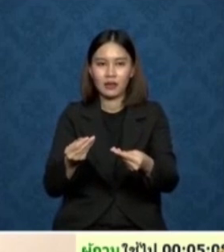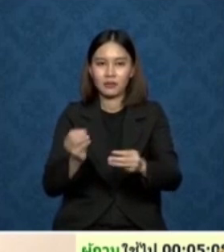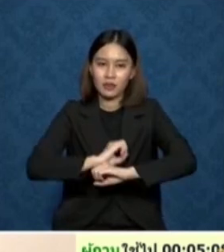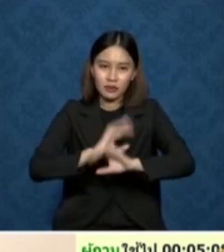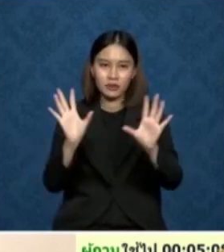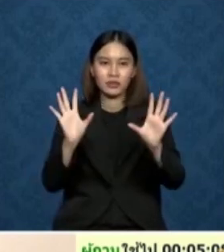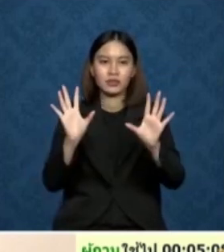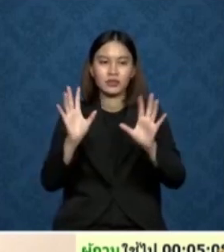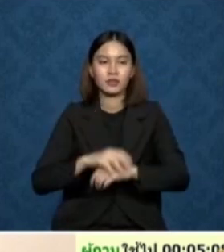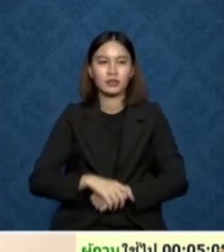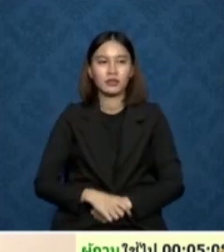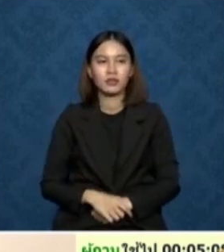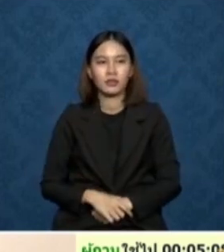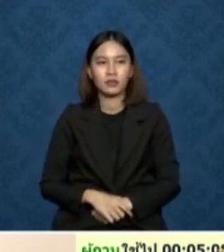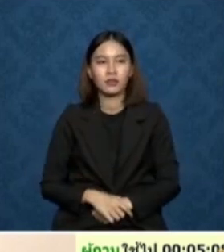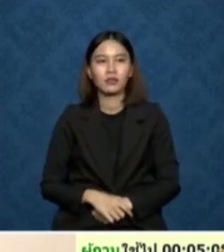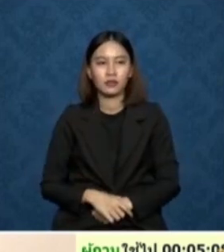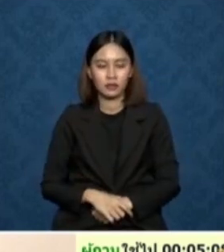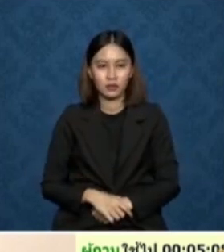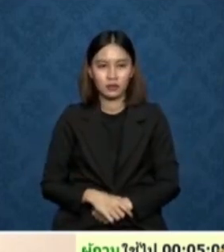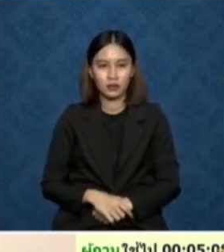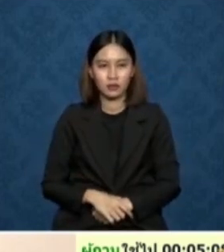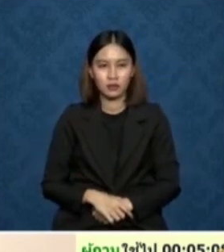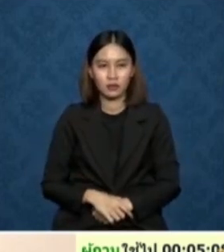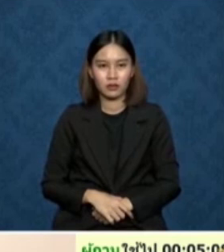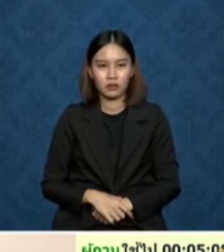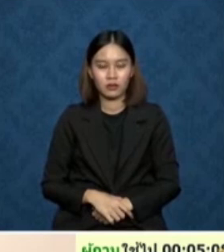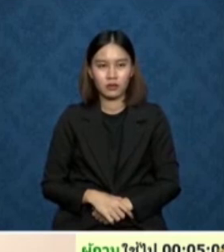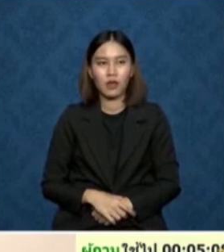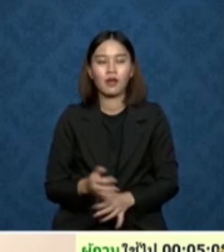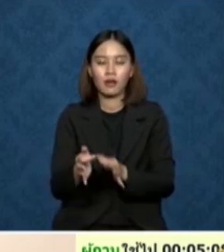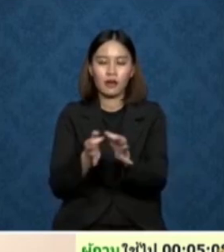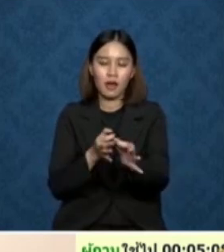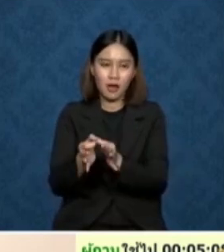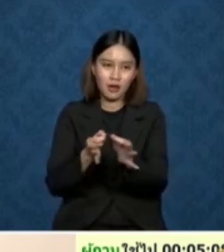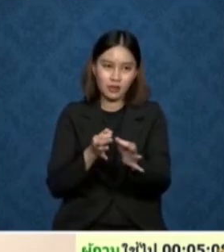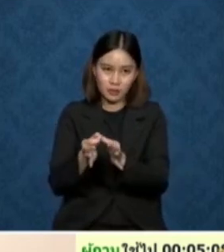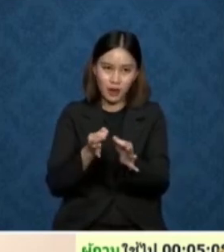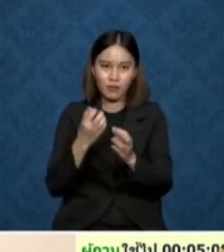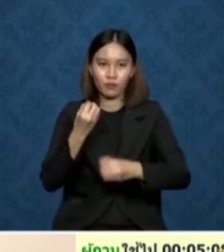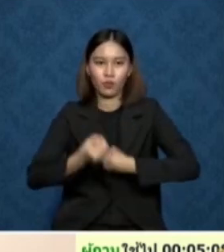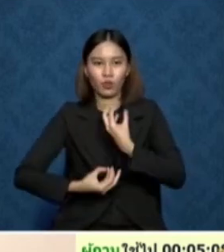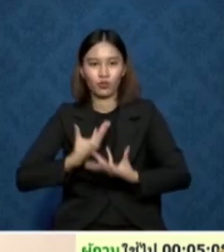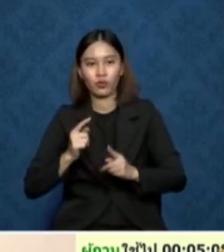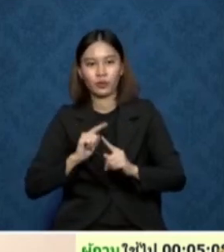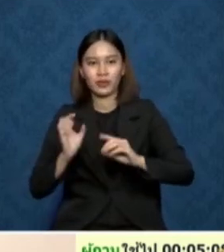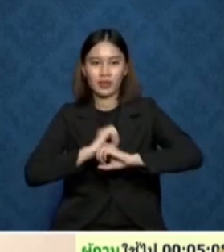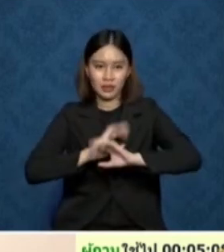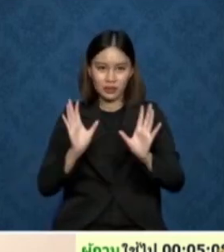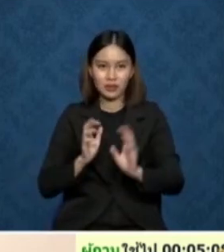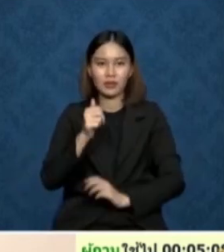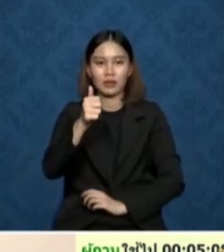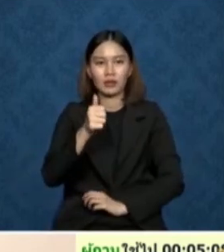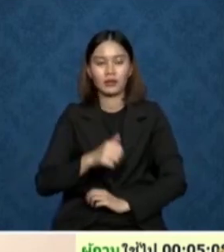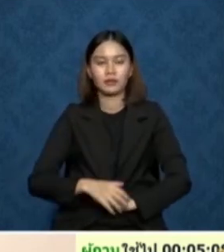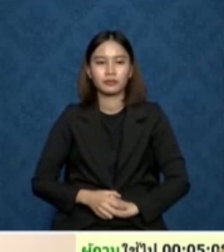มคามจดเจนขึ้เป็รปภรรม เพรนั้มนก็จะสามารถทีแจงแล้วกให้ความเห็นอย่เป็รปภรรมกับท่านได